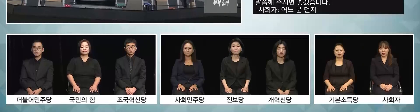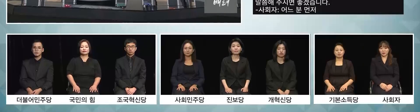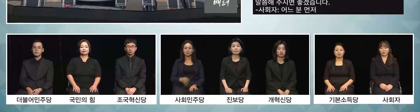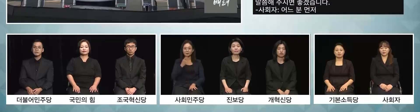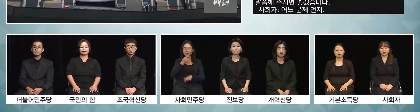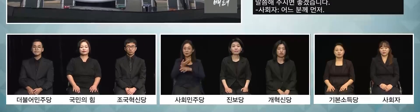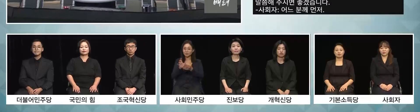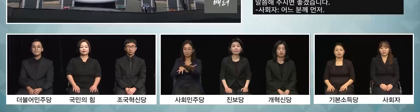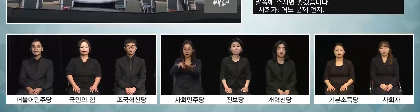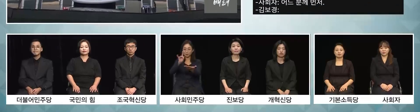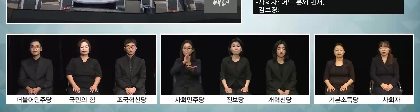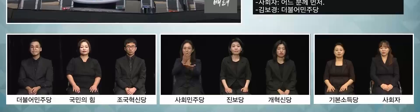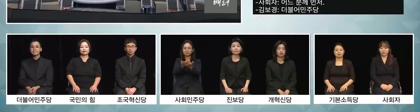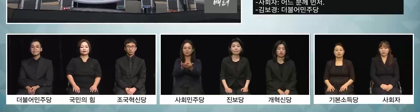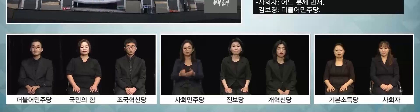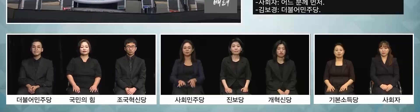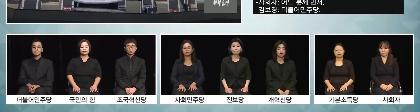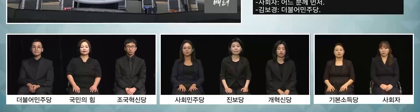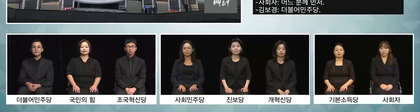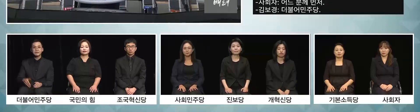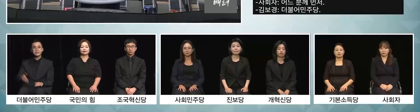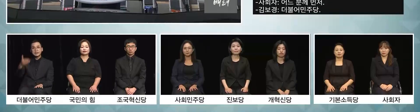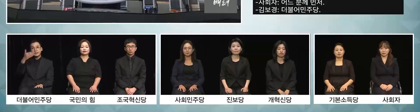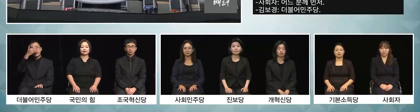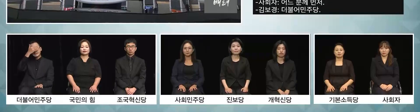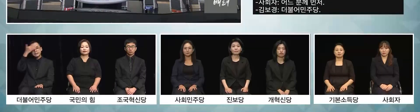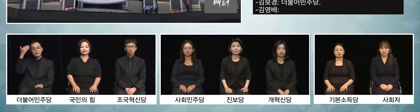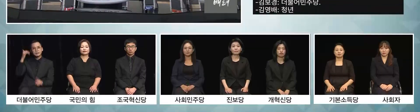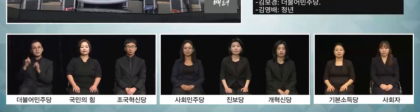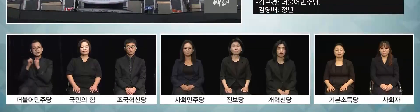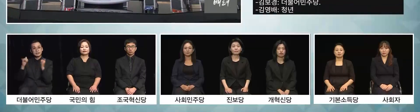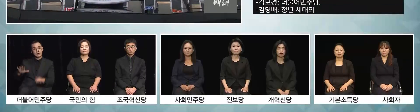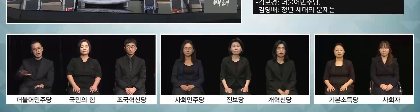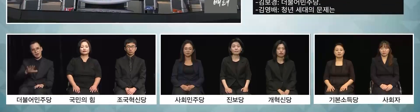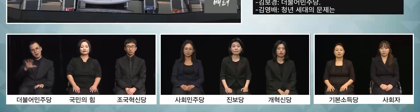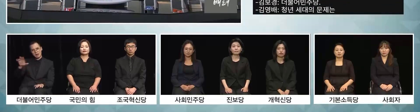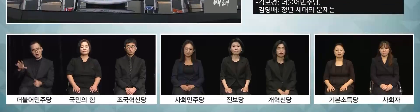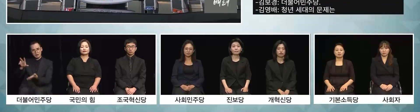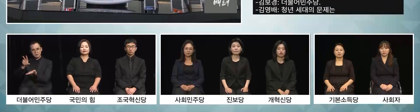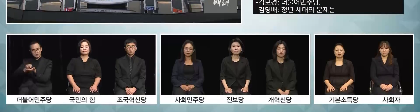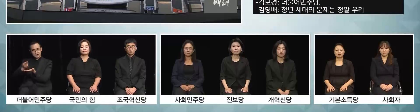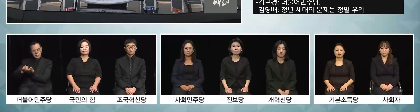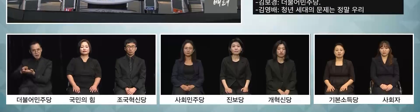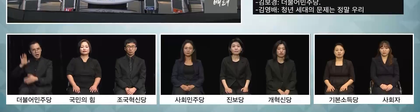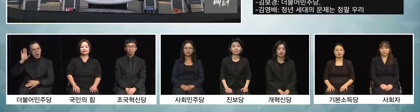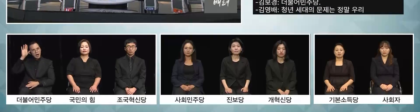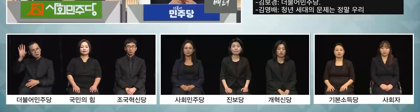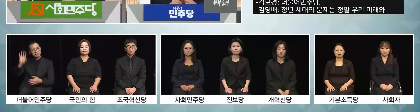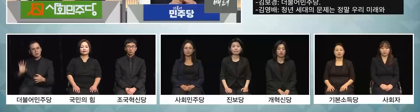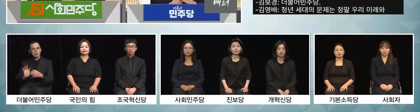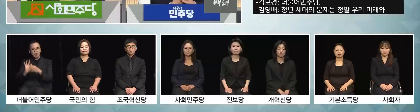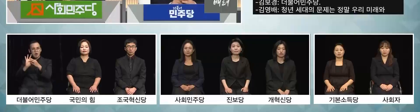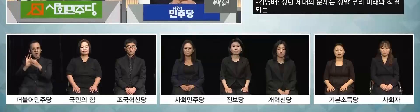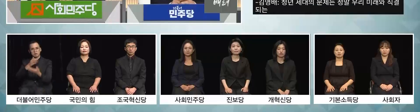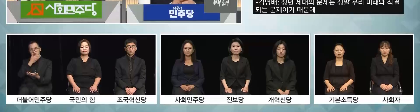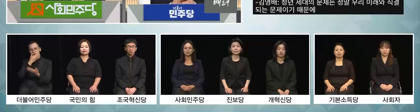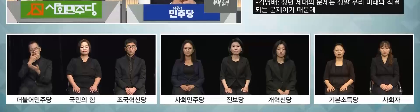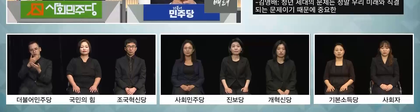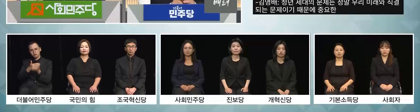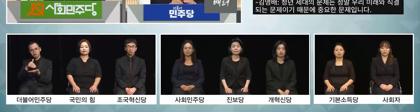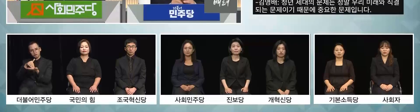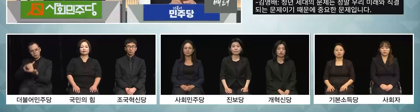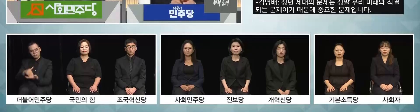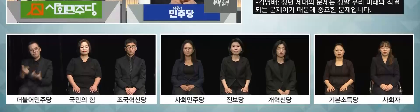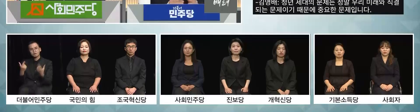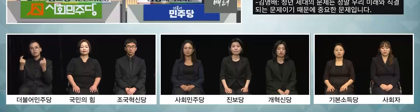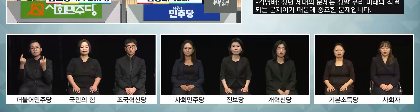예. 네. 청년 세대의 문제는 정말 우리 미래와 직결되는 문제이기 때문에 중요한 문제입니다.